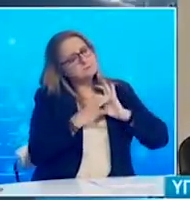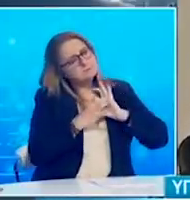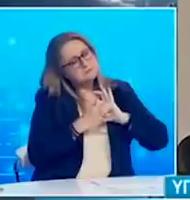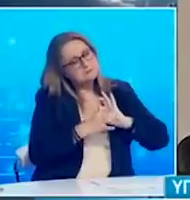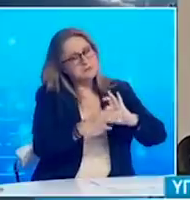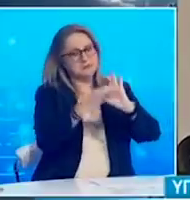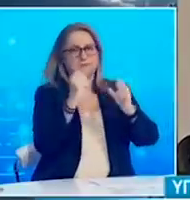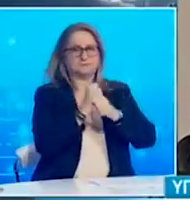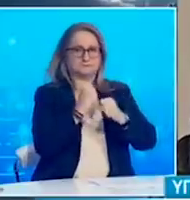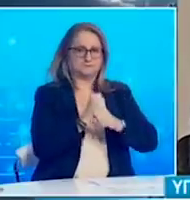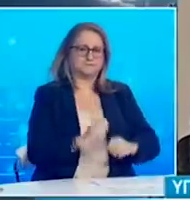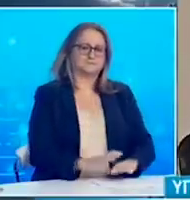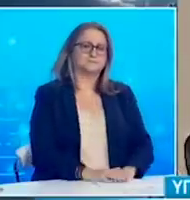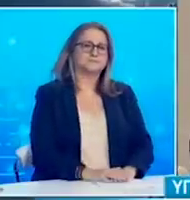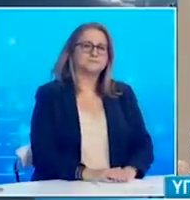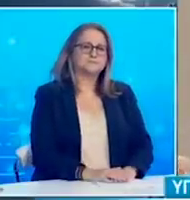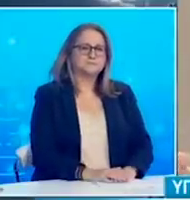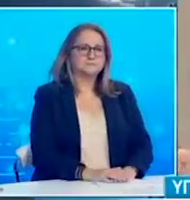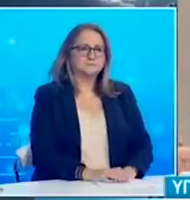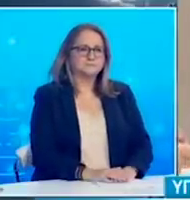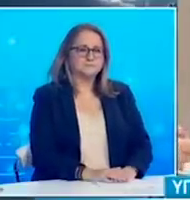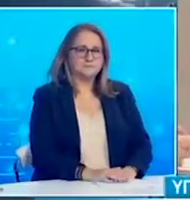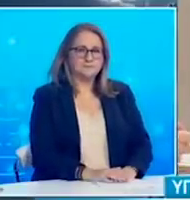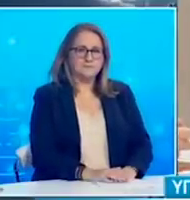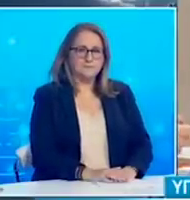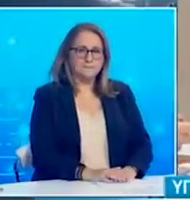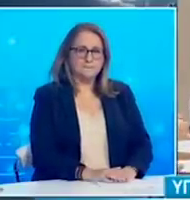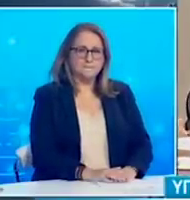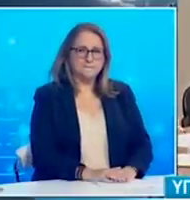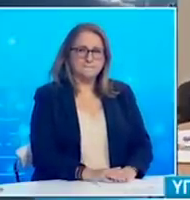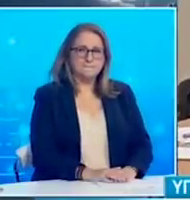Κυρία Κουμπή, από την ιστοσελίδα Υγεία μου, του πρώτου θέματος.